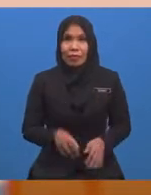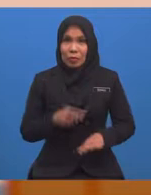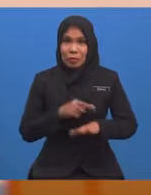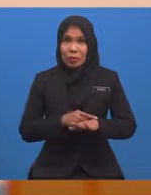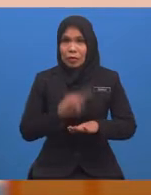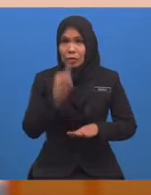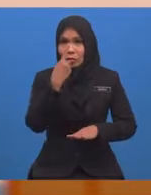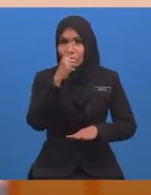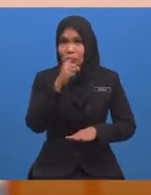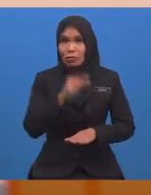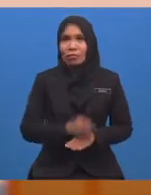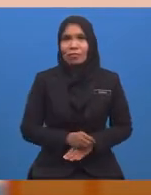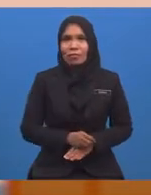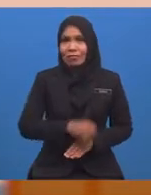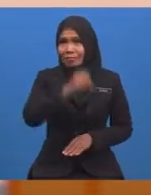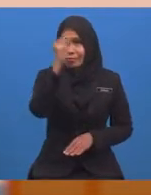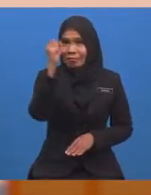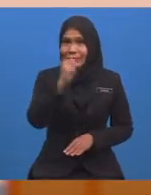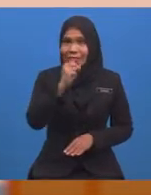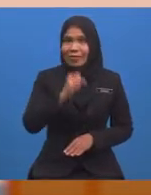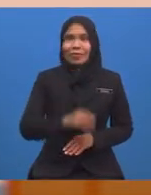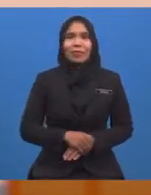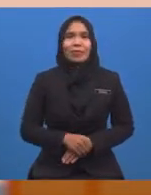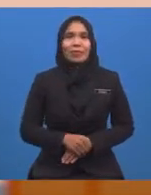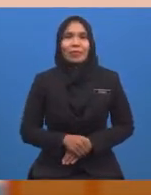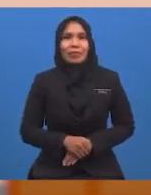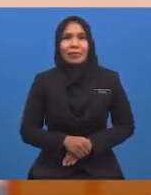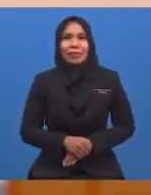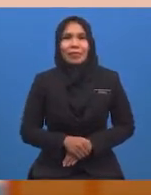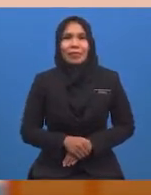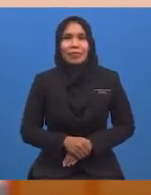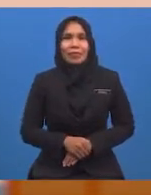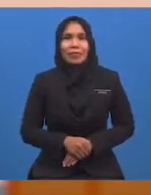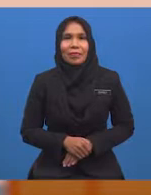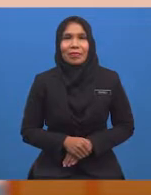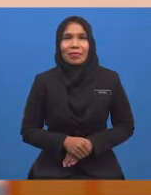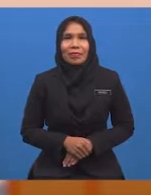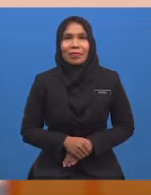Hai sekarang masa untuk menguji mindah murid-murid